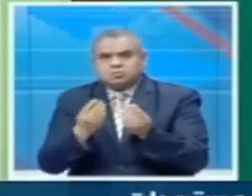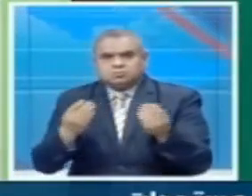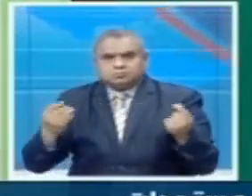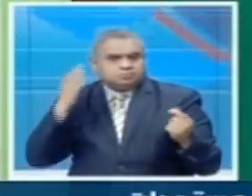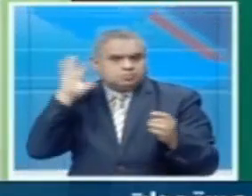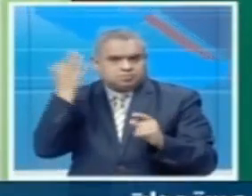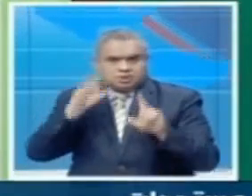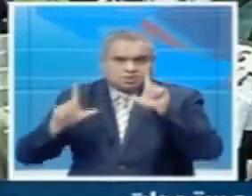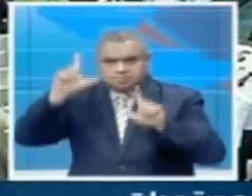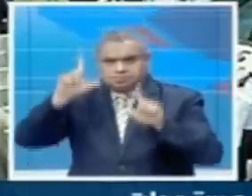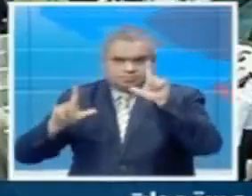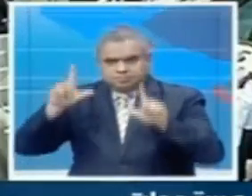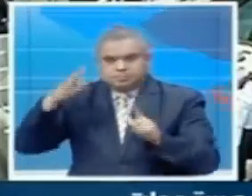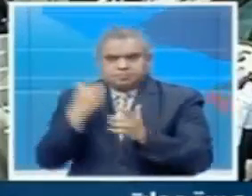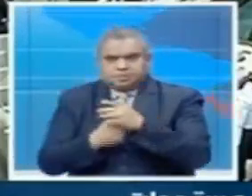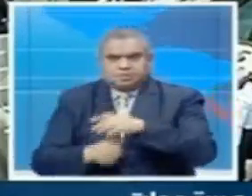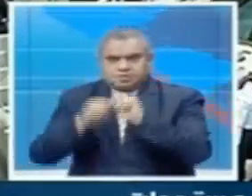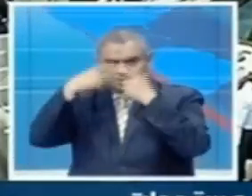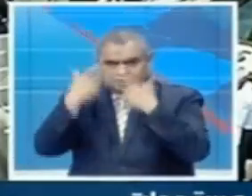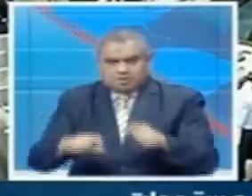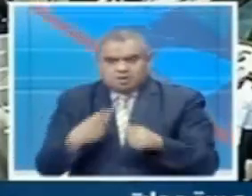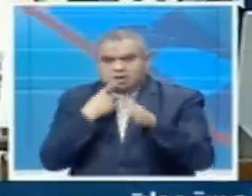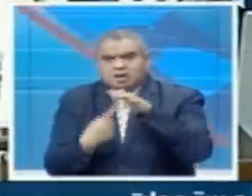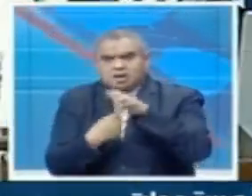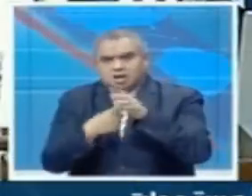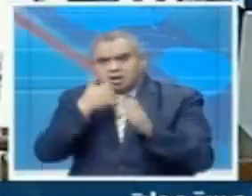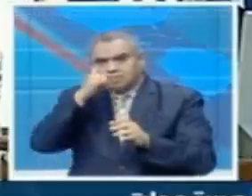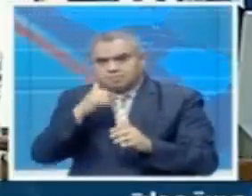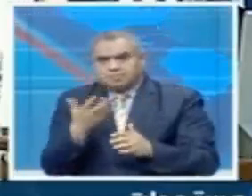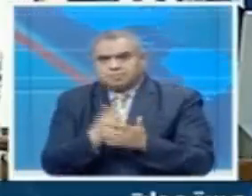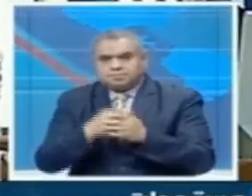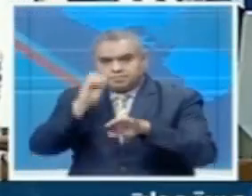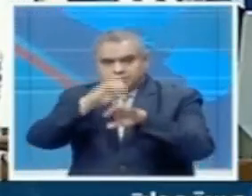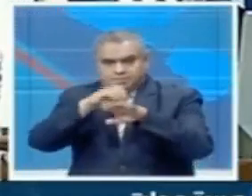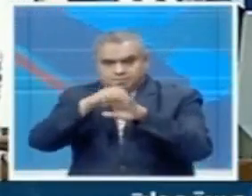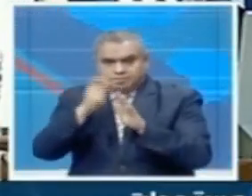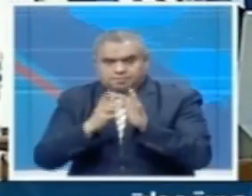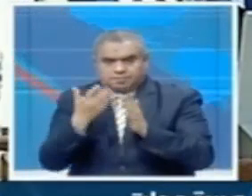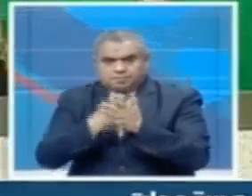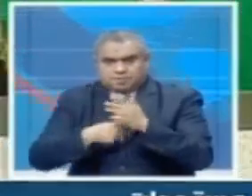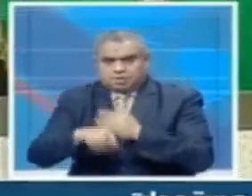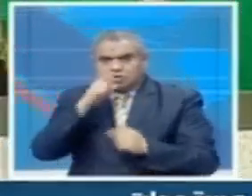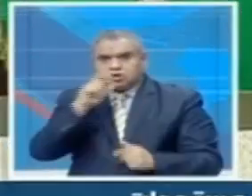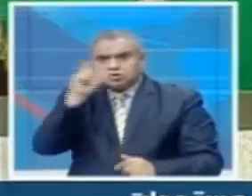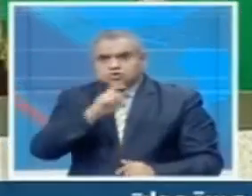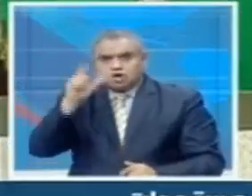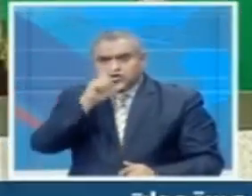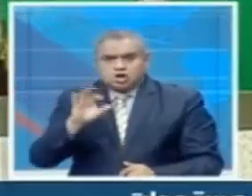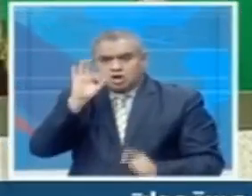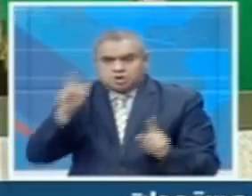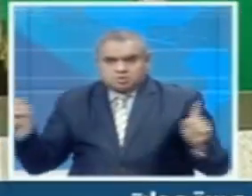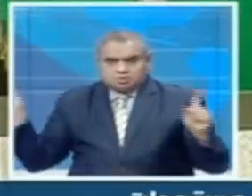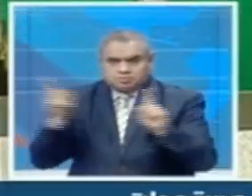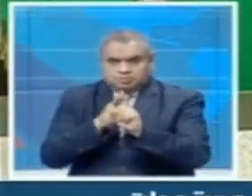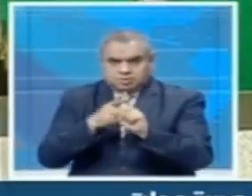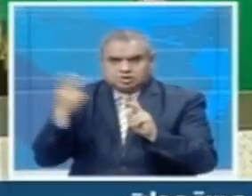الشخصيات البرلمانية العربية بمقر الجامعة العربية. على مدار ما يقرب من 3 أشهر متواصلة يتعرض